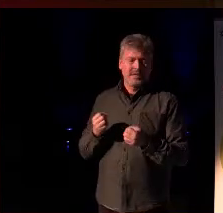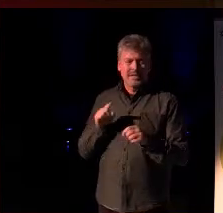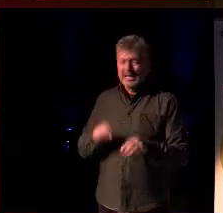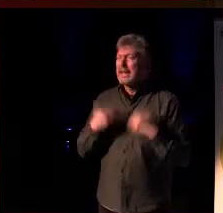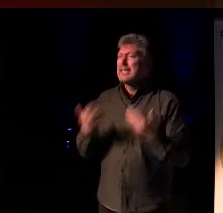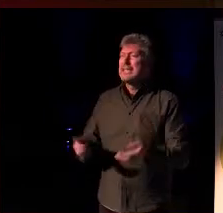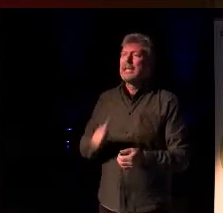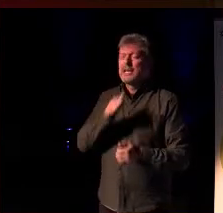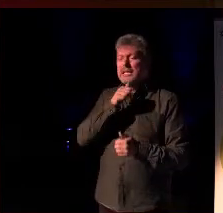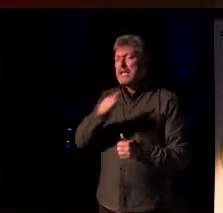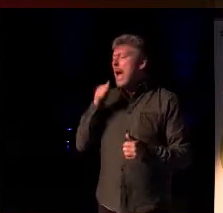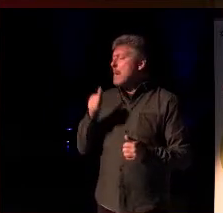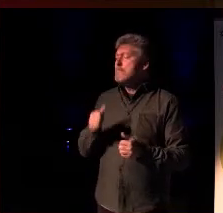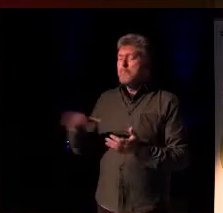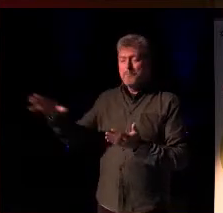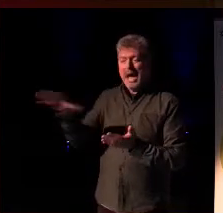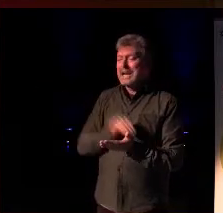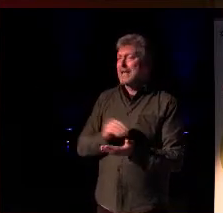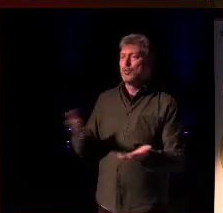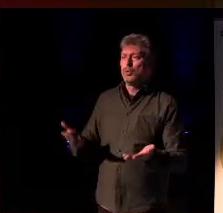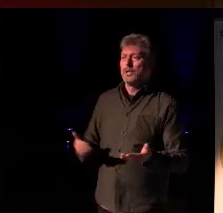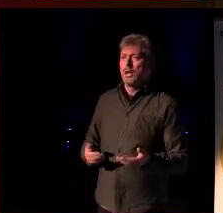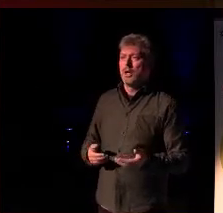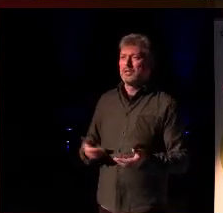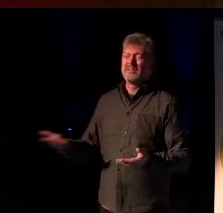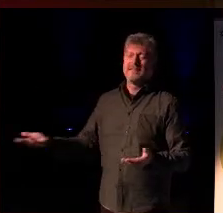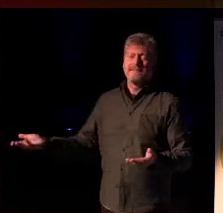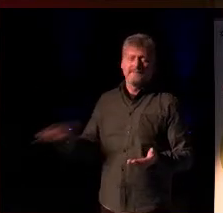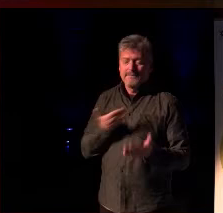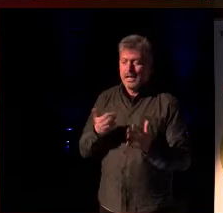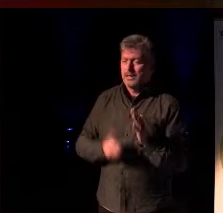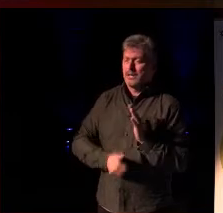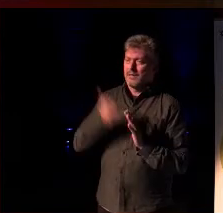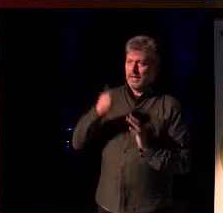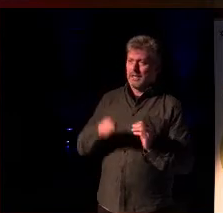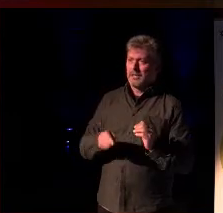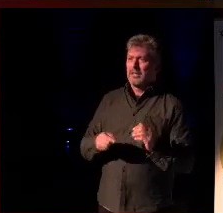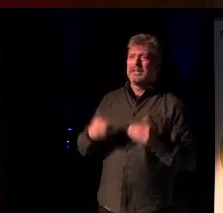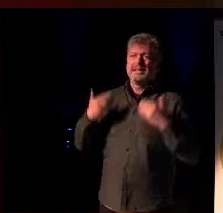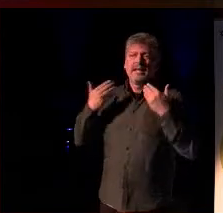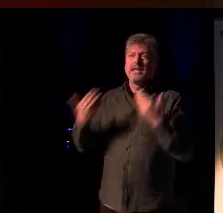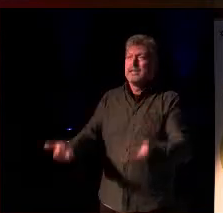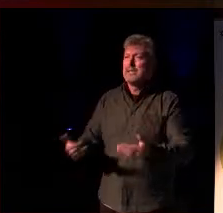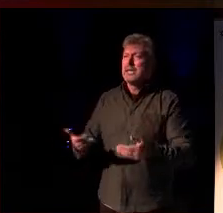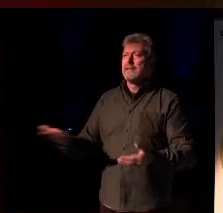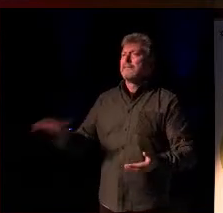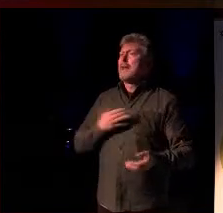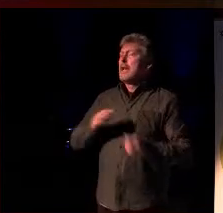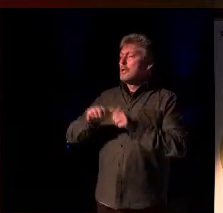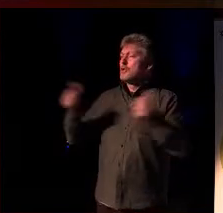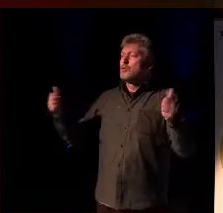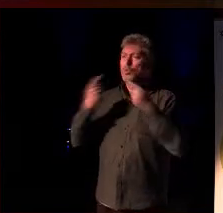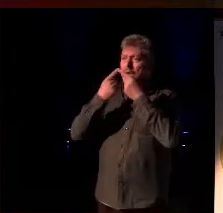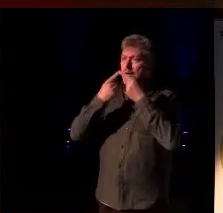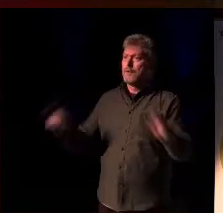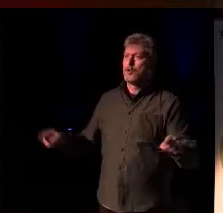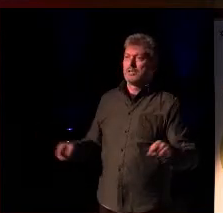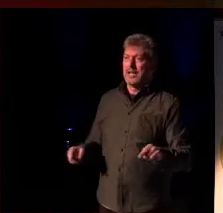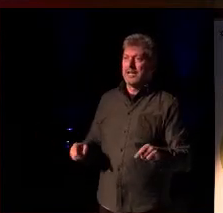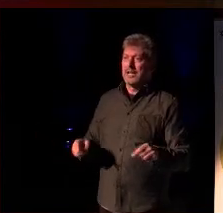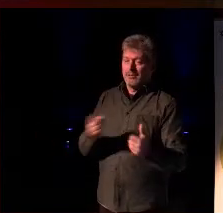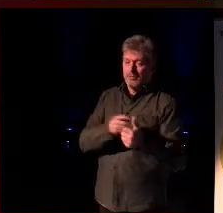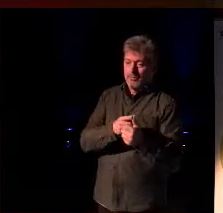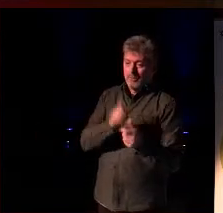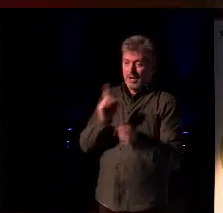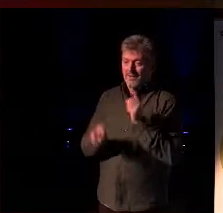kjemperesultater. Altså det er megaviktig. Det gir veldig store forskjeller om man